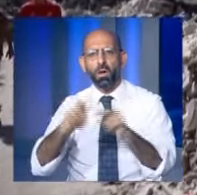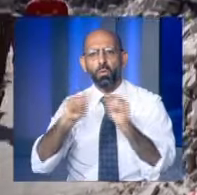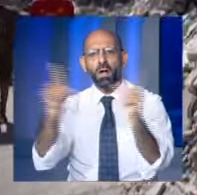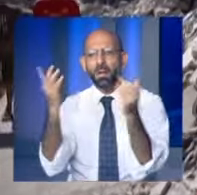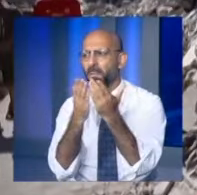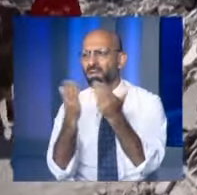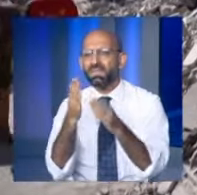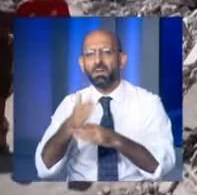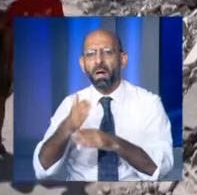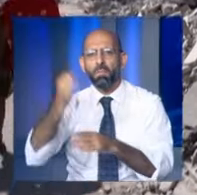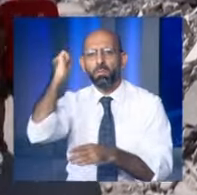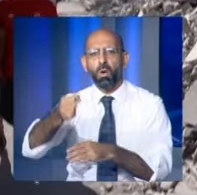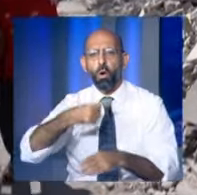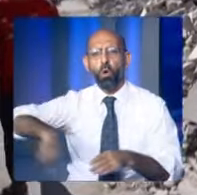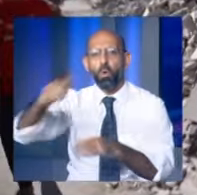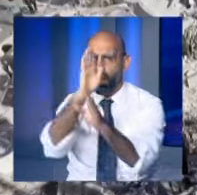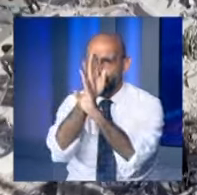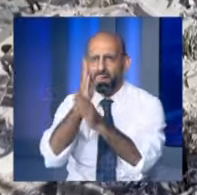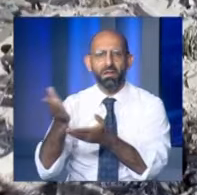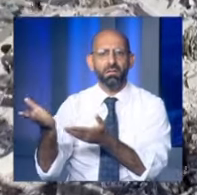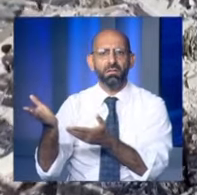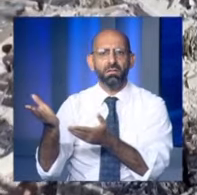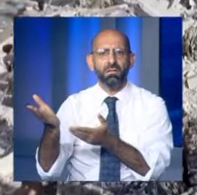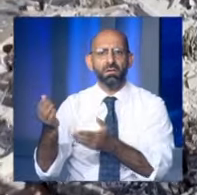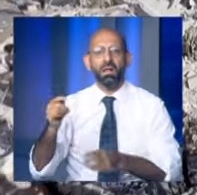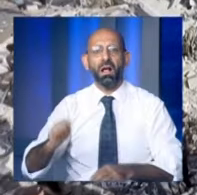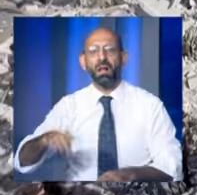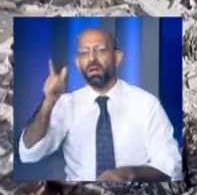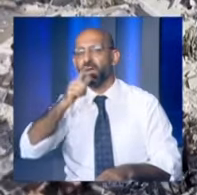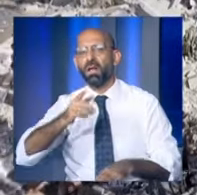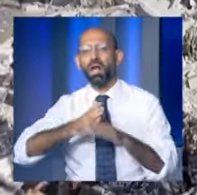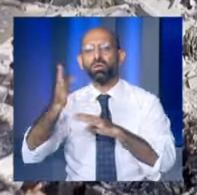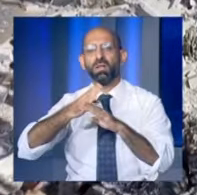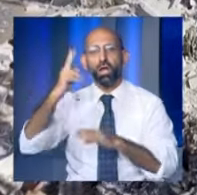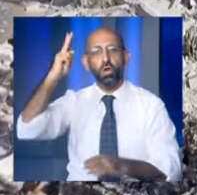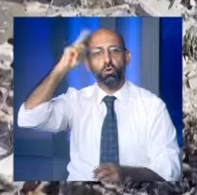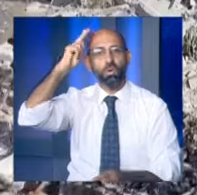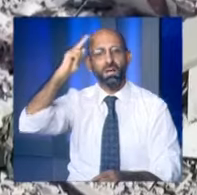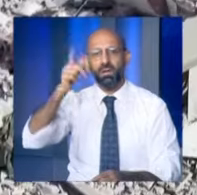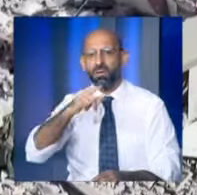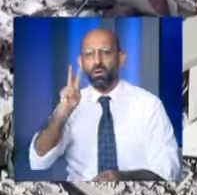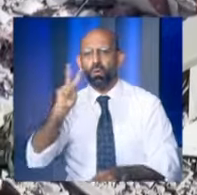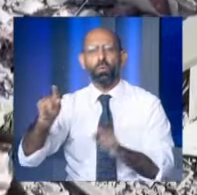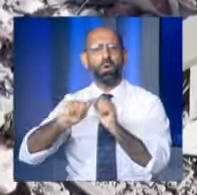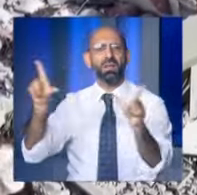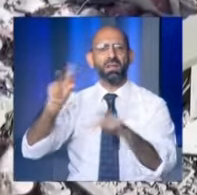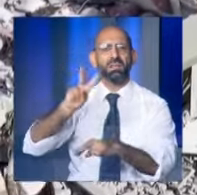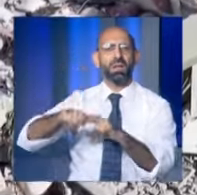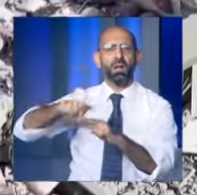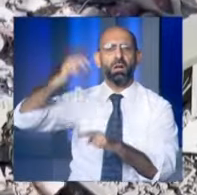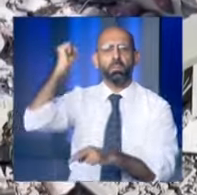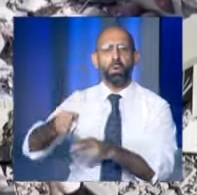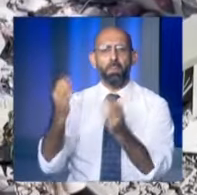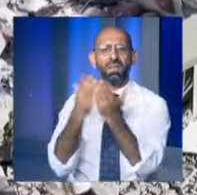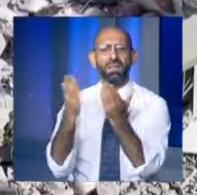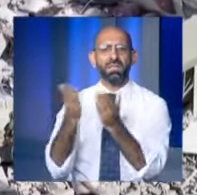أمميين لتقصي الحقائق في استهداف الاحتلال للمدارس. كذلك دانت الخارجية السعودية بأشد